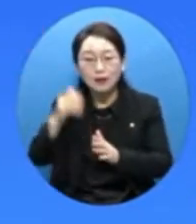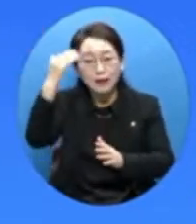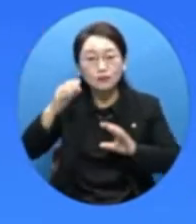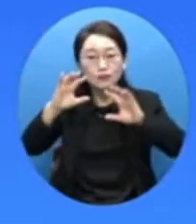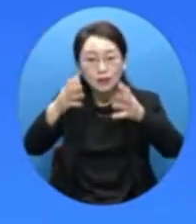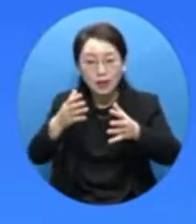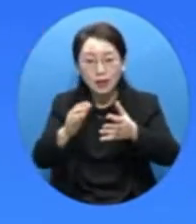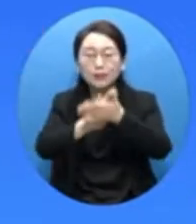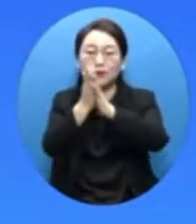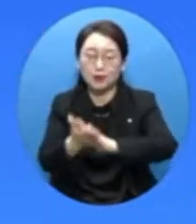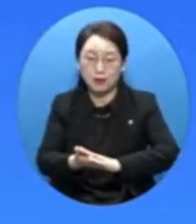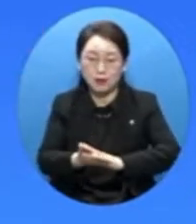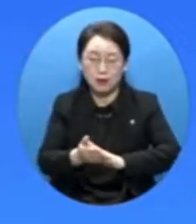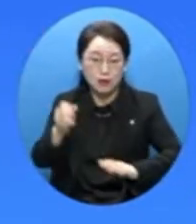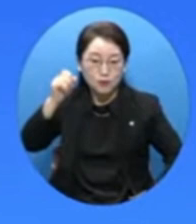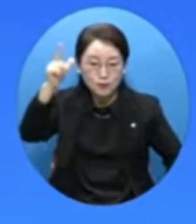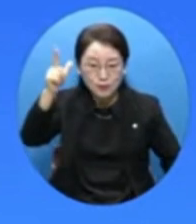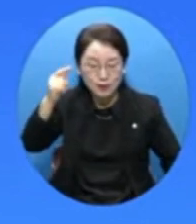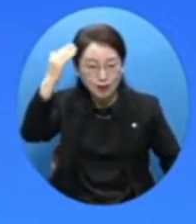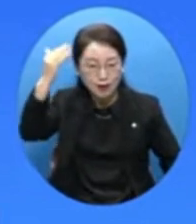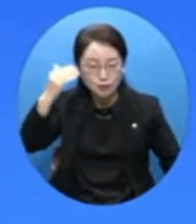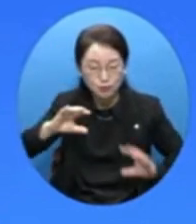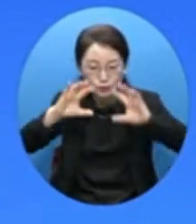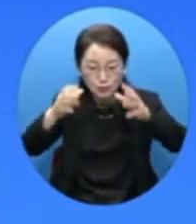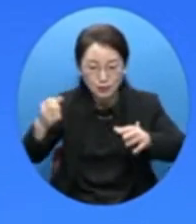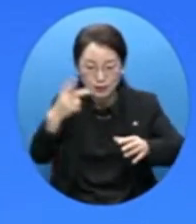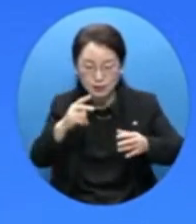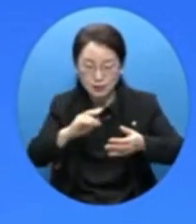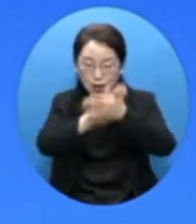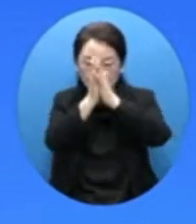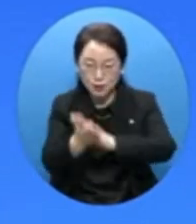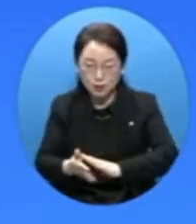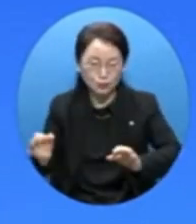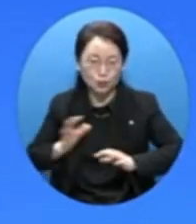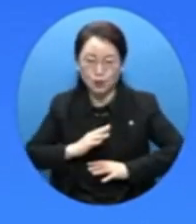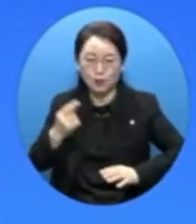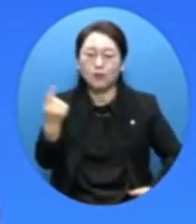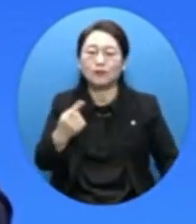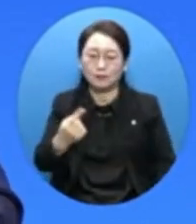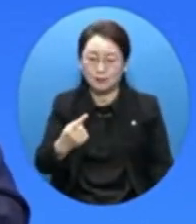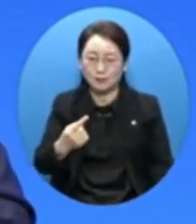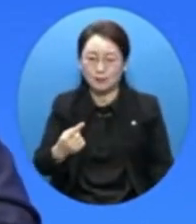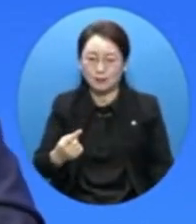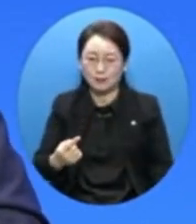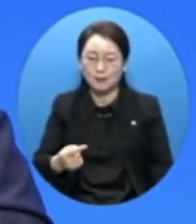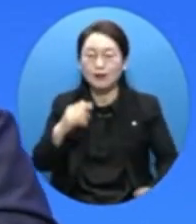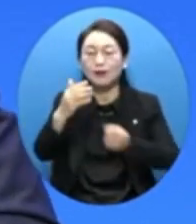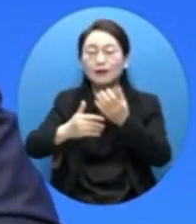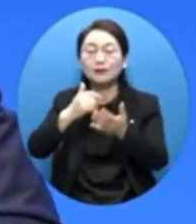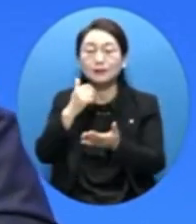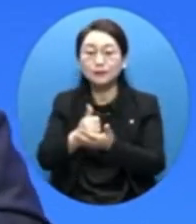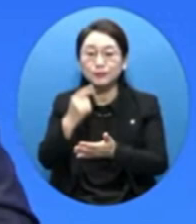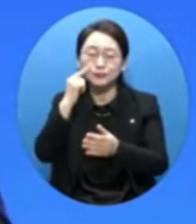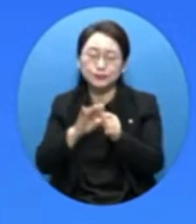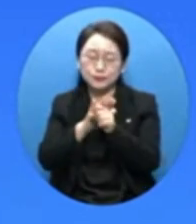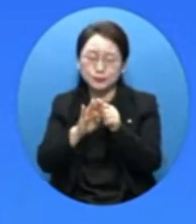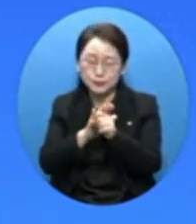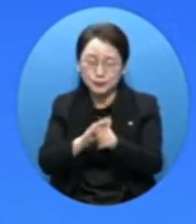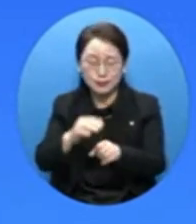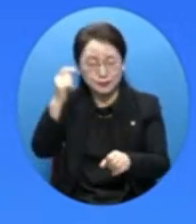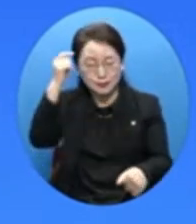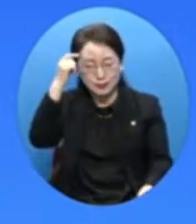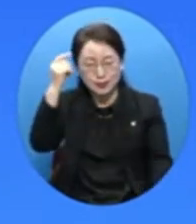변화되고 이 대한민국이 위대한 대한민국으로 다시 거듭나는 놀라운 역사가 일어나게 될 것입니다. 하나님은 긍휼이 우리를